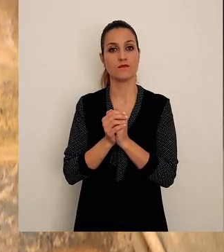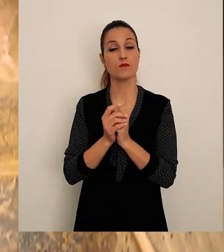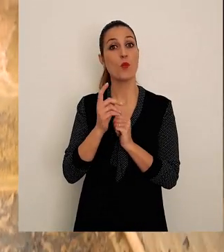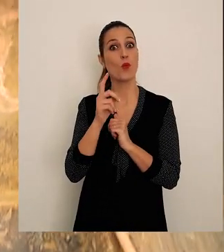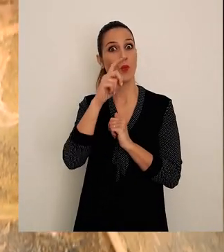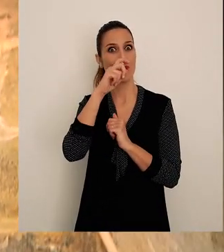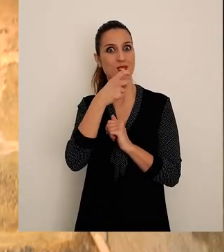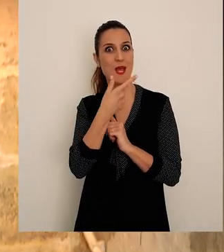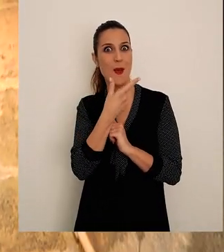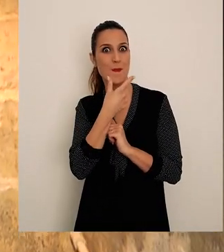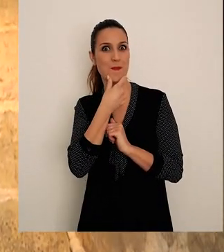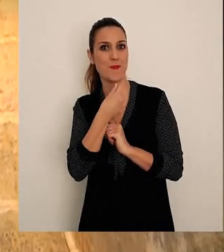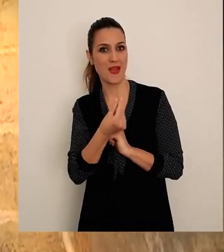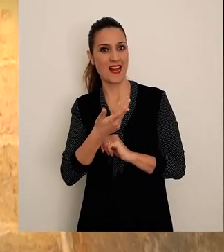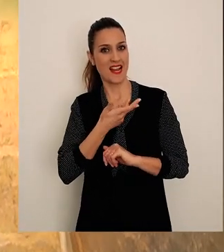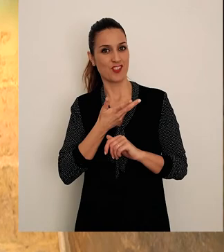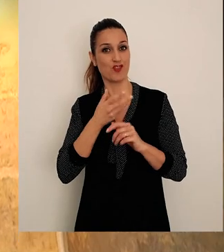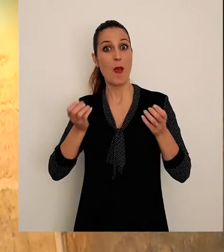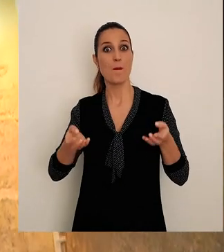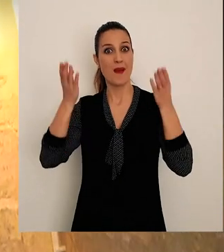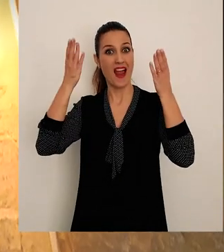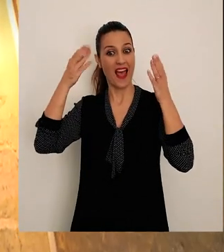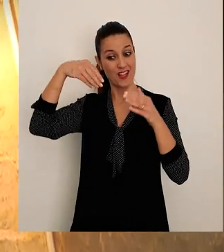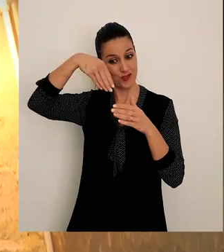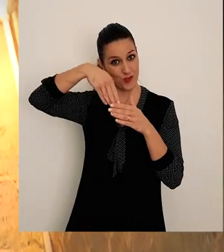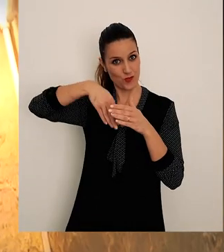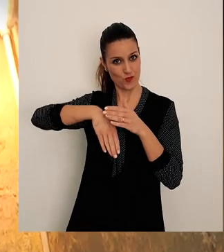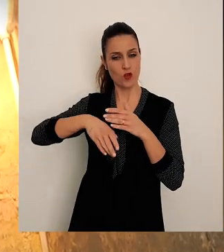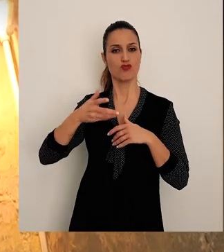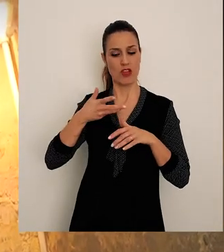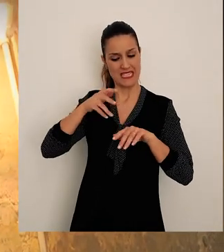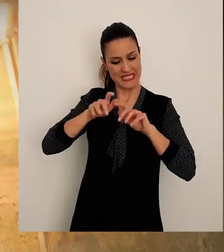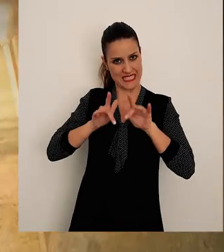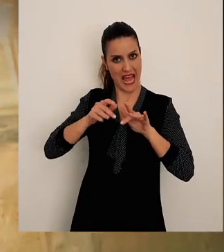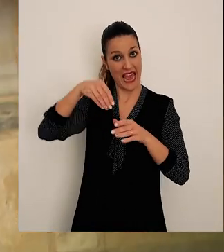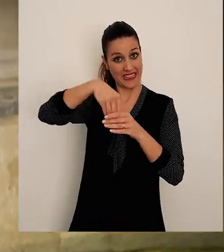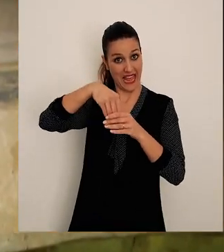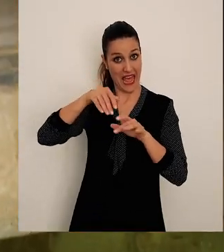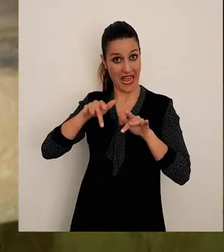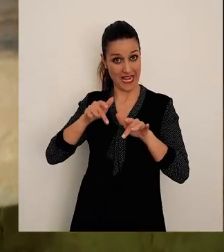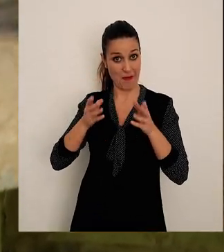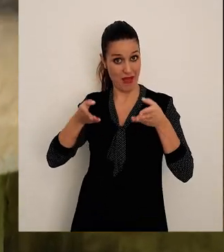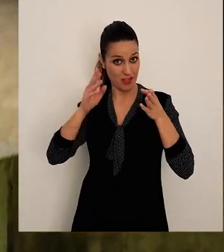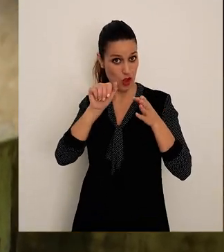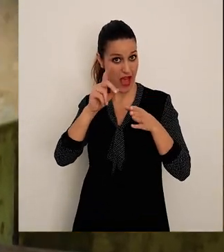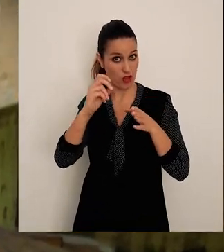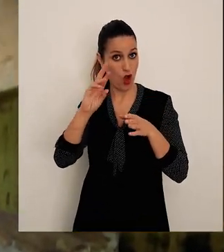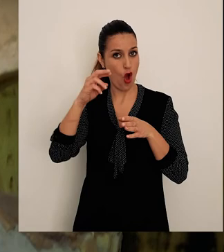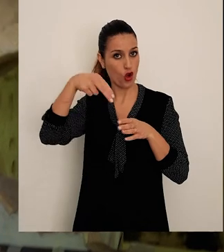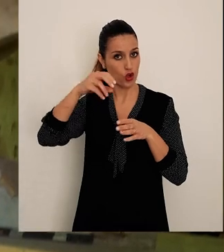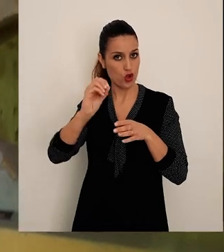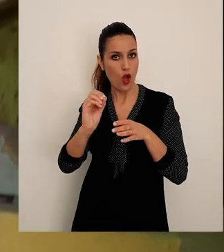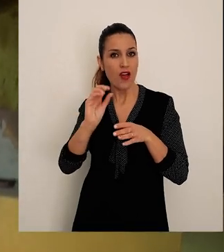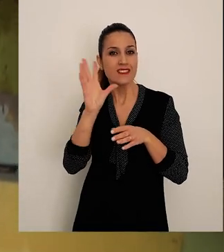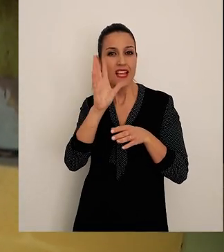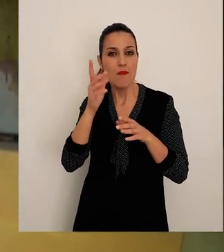Una curiosità impreziosisce il Palazzo Adorno. Sotto le sue fondamenta, raggiungibili da una ripida scalinata interna, sembra